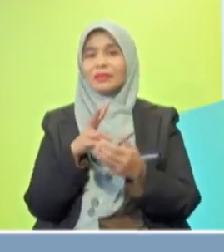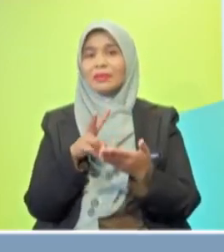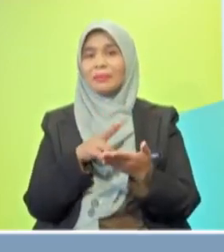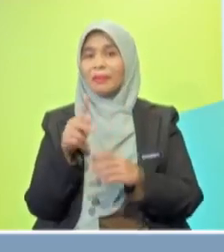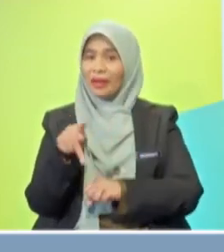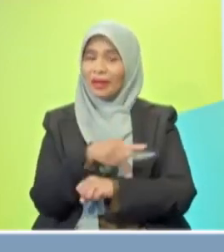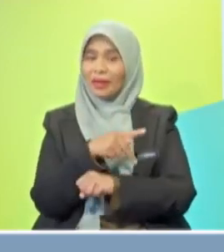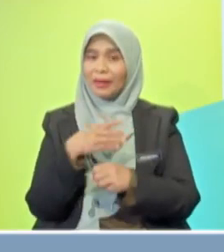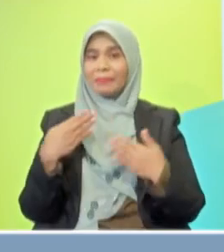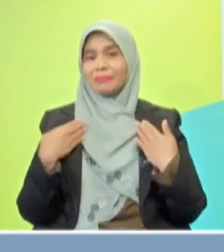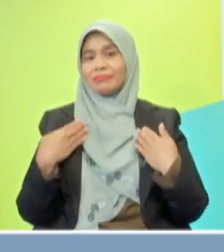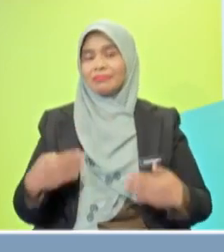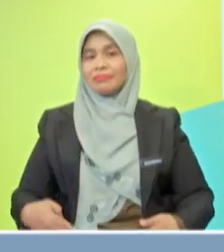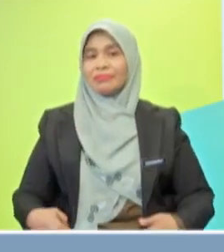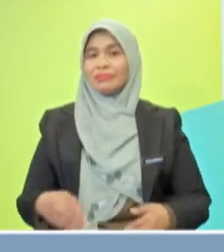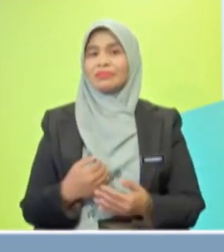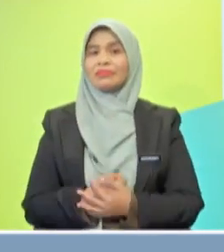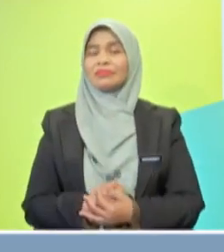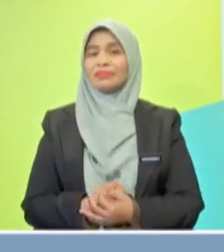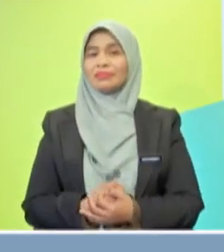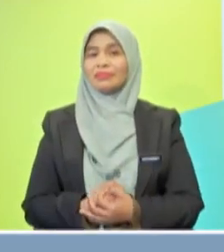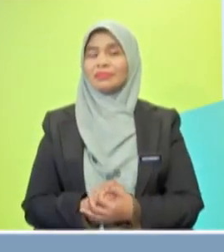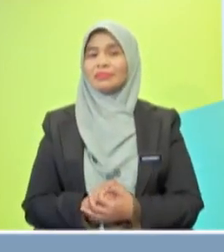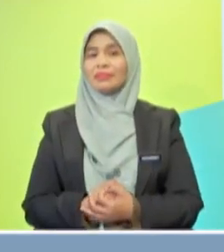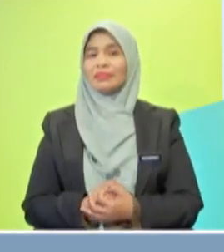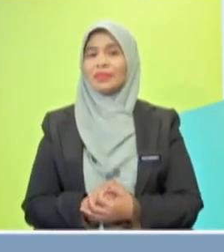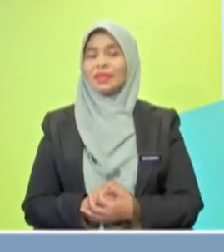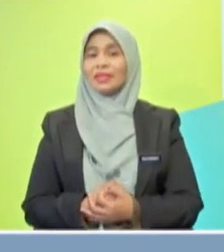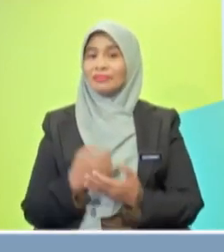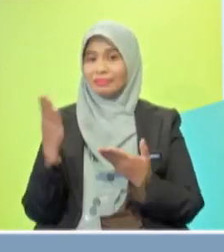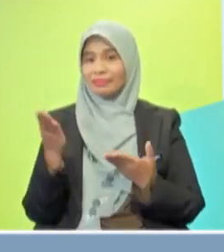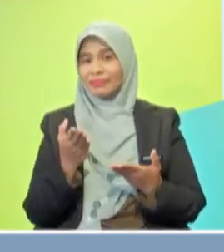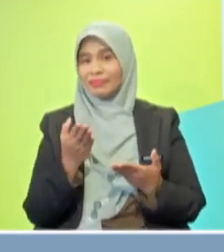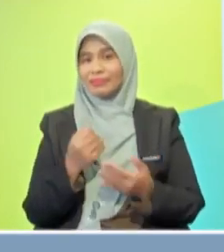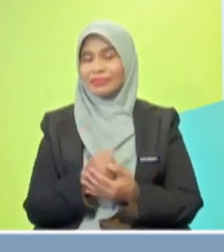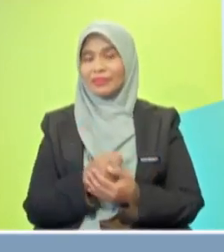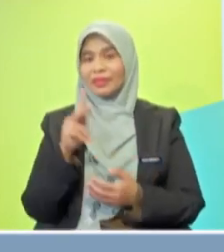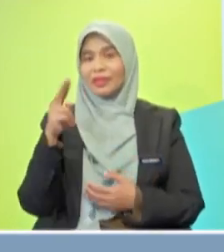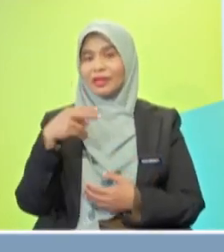silakan. Fawaz. Khalif. Khalif. Okey, sila Khalif.